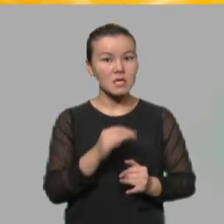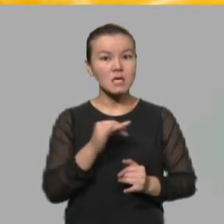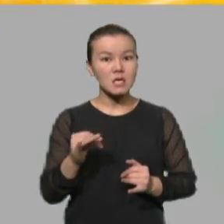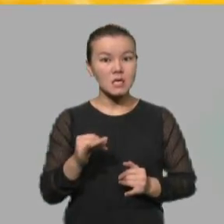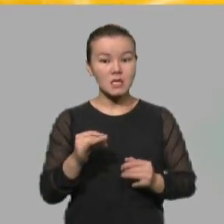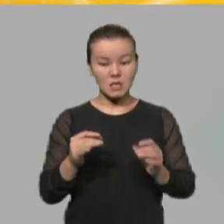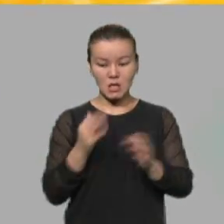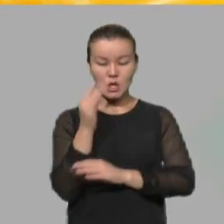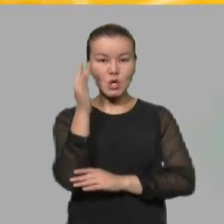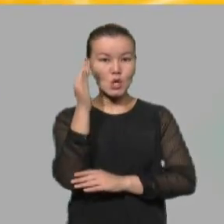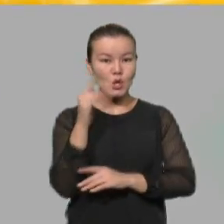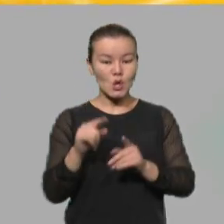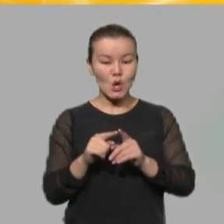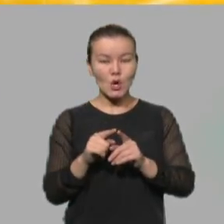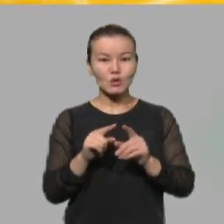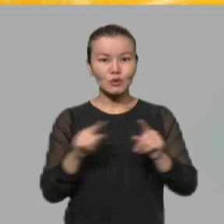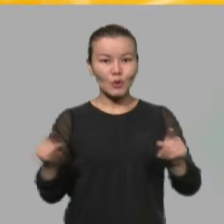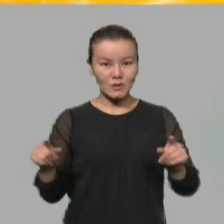тростями.